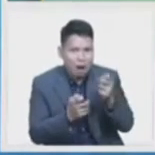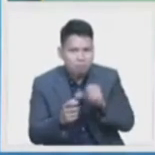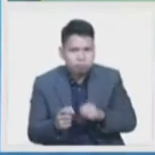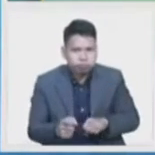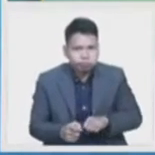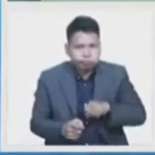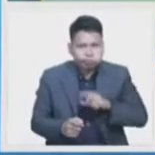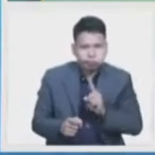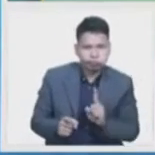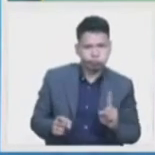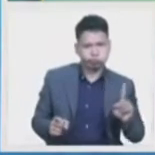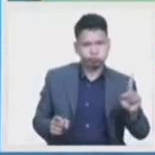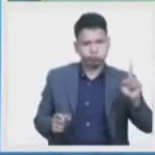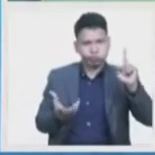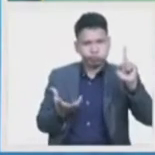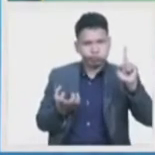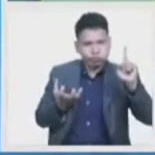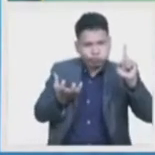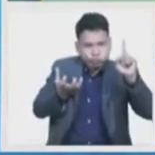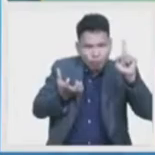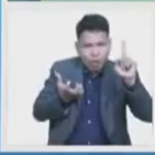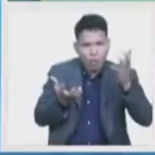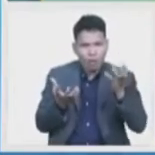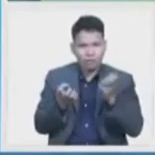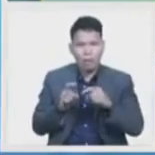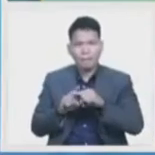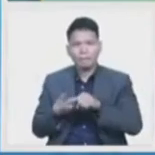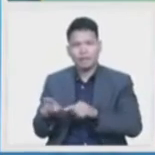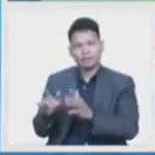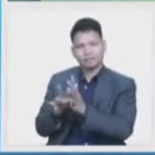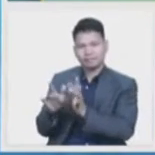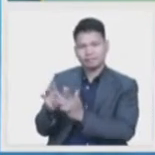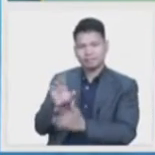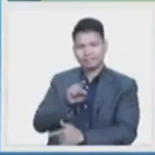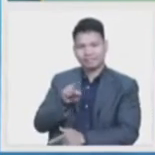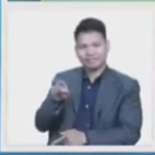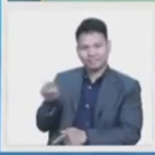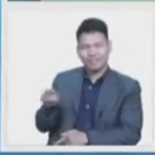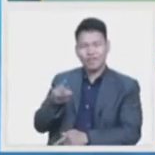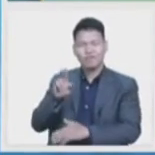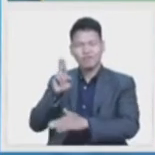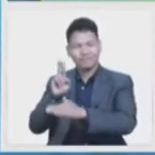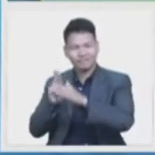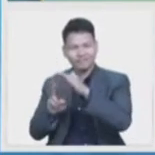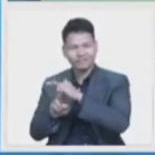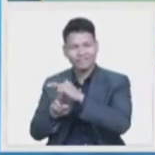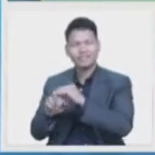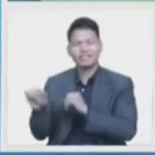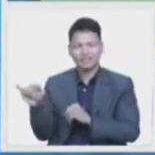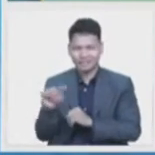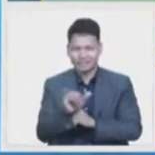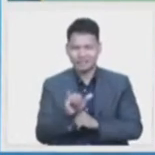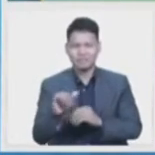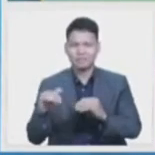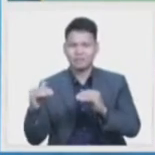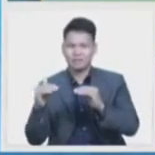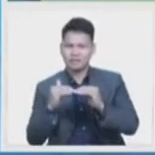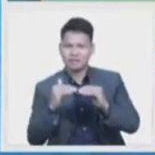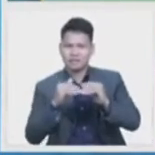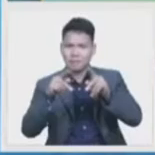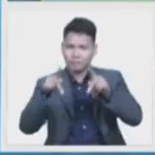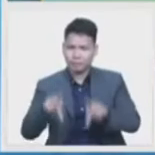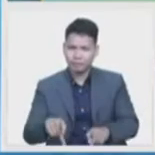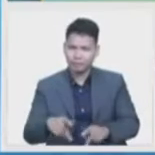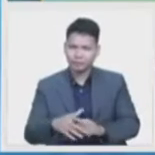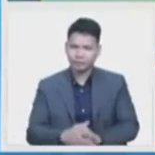iyang kaugalingon. Pero si Kristo, the opposite. He humbled himself aron mahimsama siya sa tao.